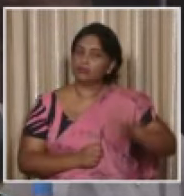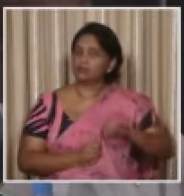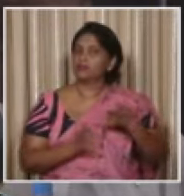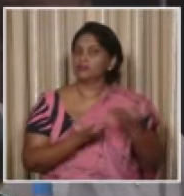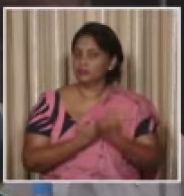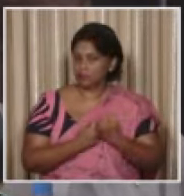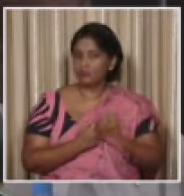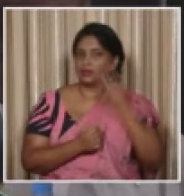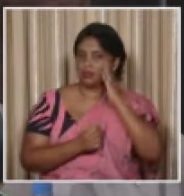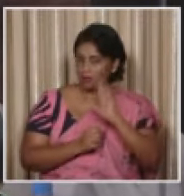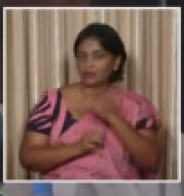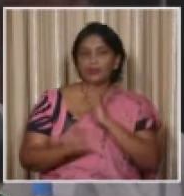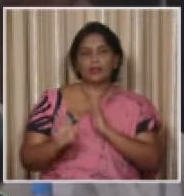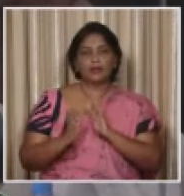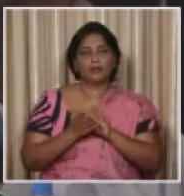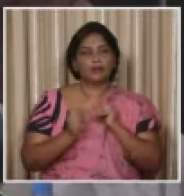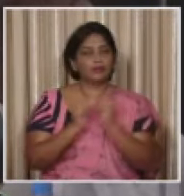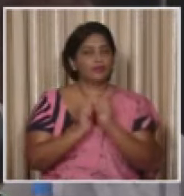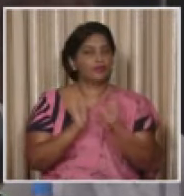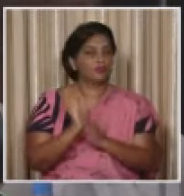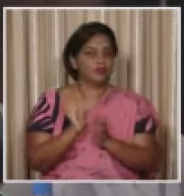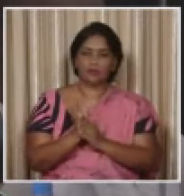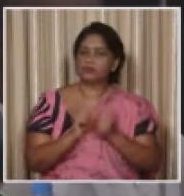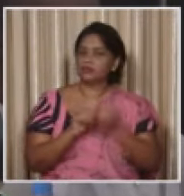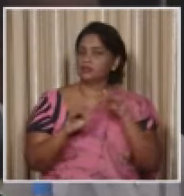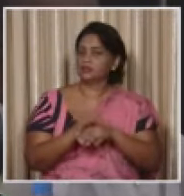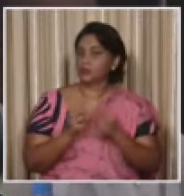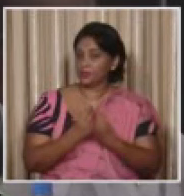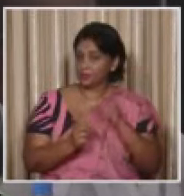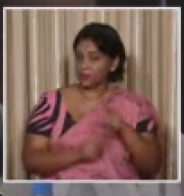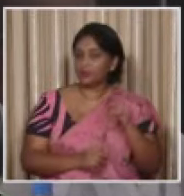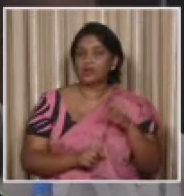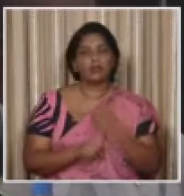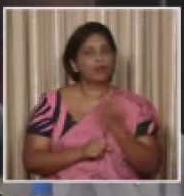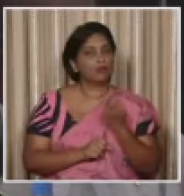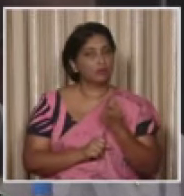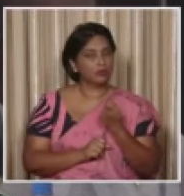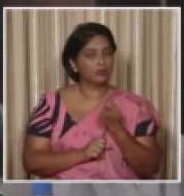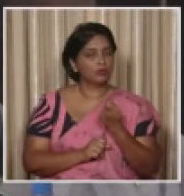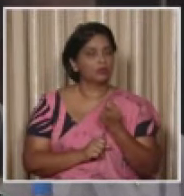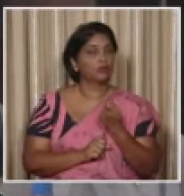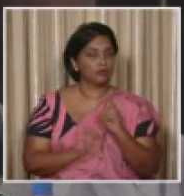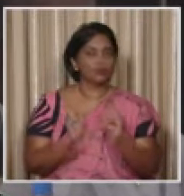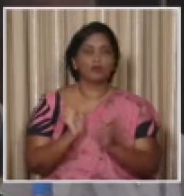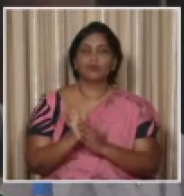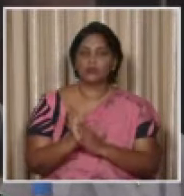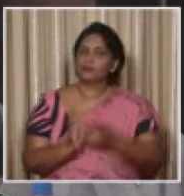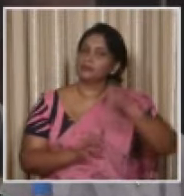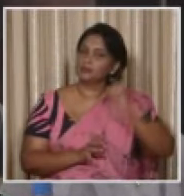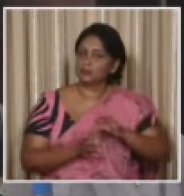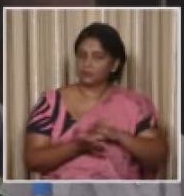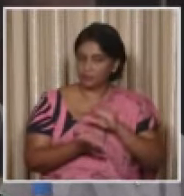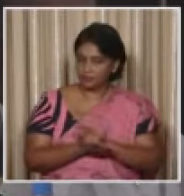ඇතිව ස්වාධීන පාරිශ්‍රමික කමිටුවක් කඩිනමින් පත් කරන ලෙස රජයේ මුදල් කාර්ක සභාව නිර්දේශ